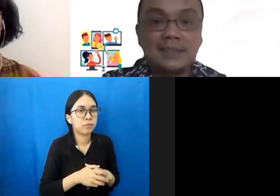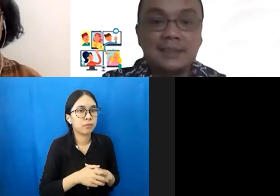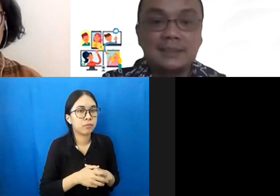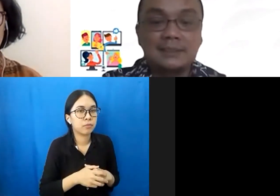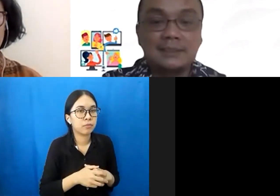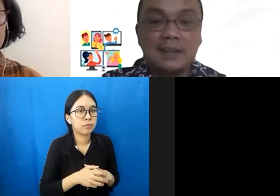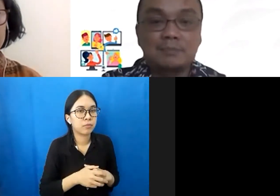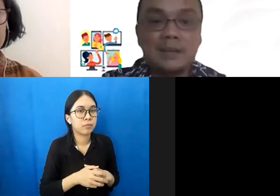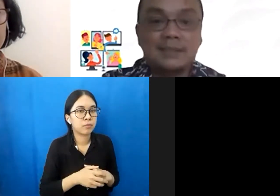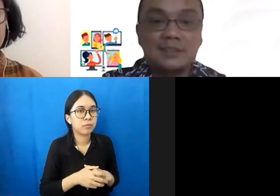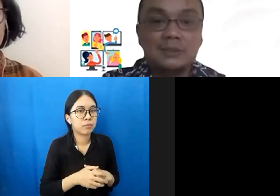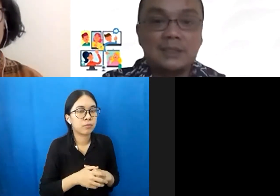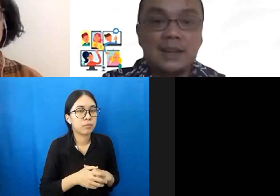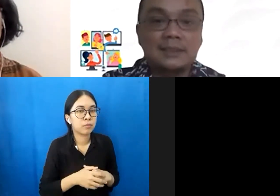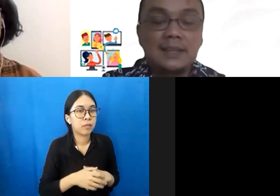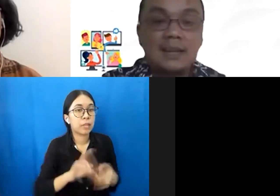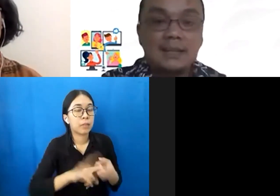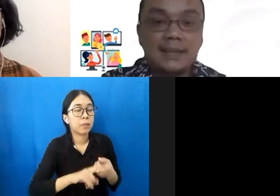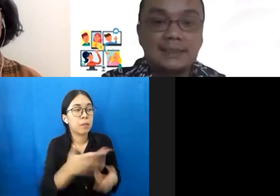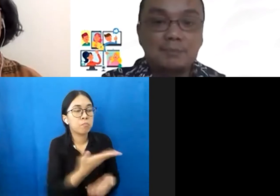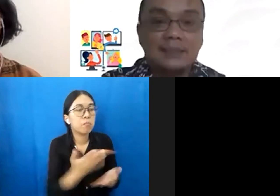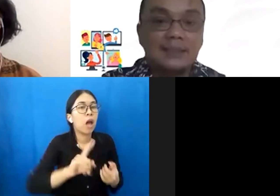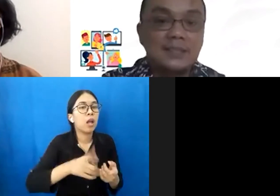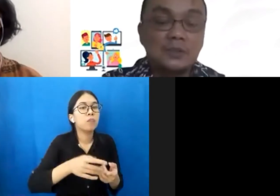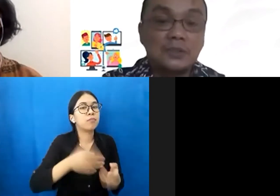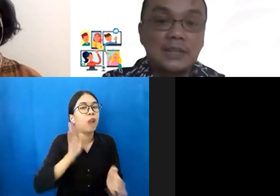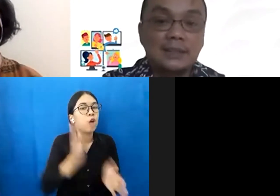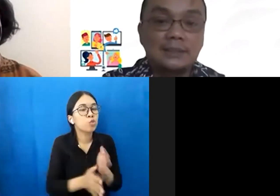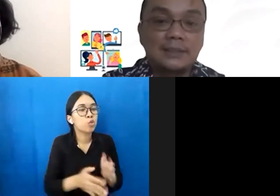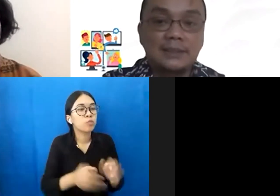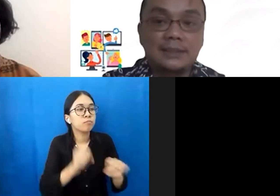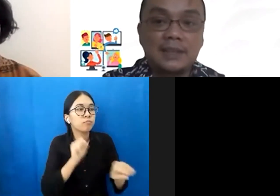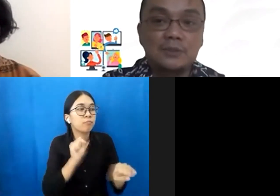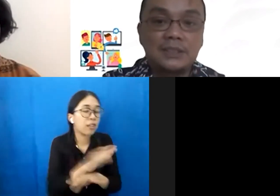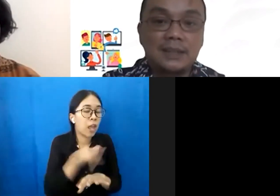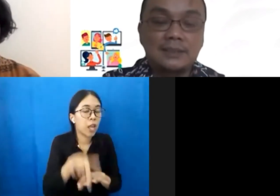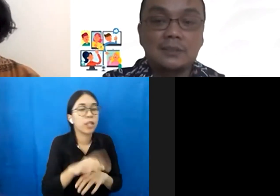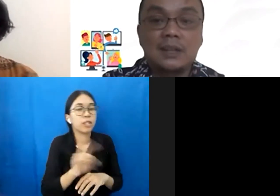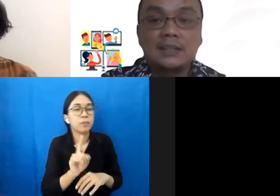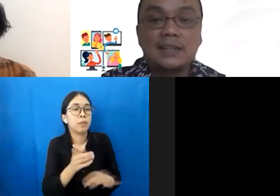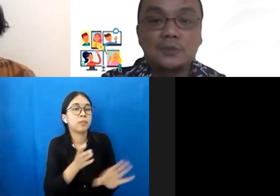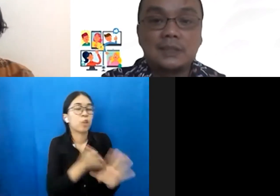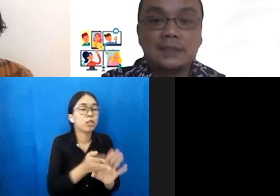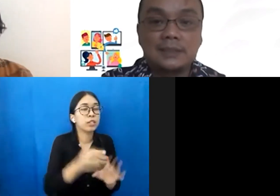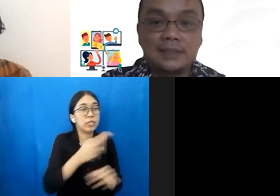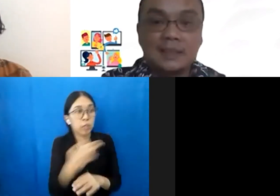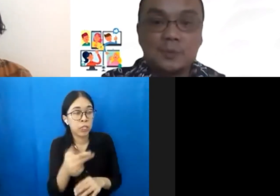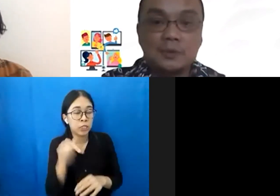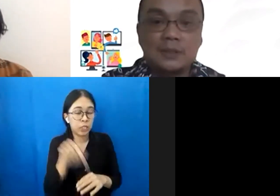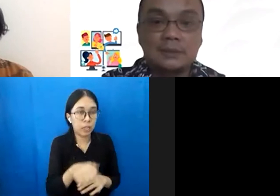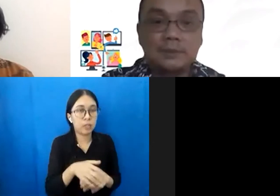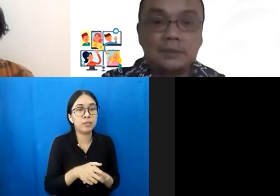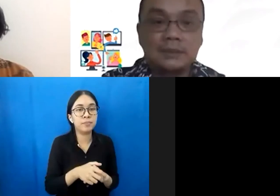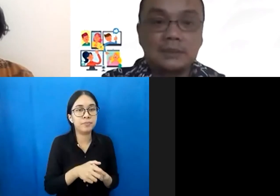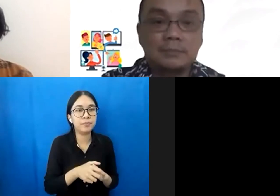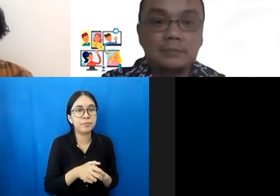sebagai praktisi yang bekerja langsung terkait kesehatan mental dan psikososial di Indonesia gitu loh. Dan juga kita tahu bahwa